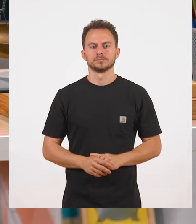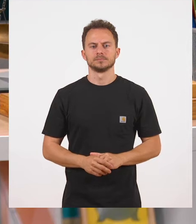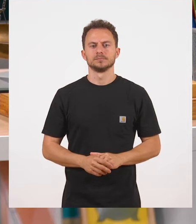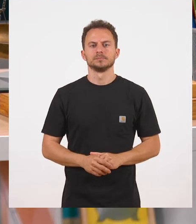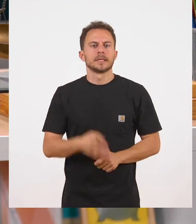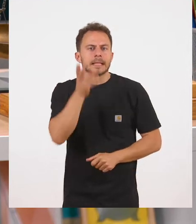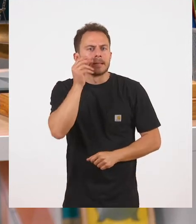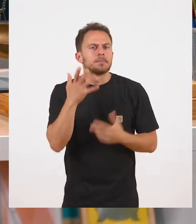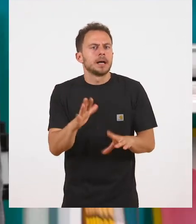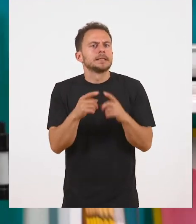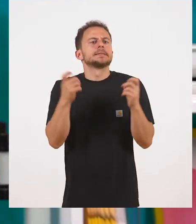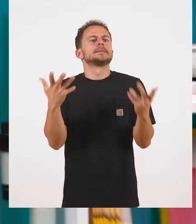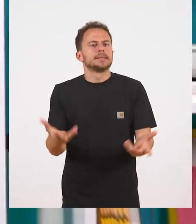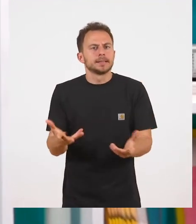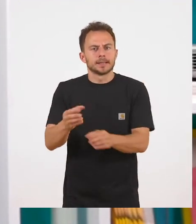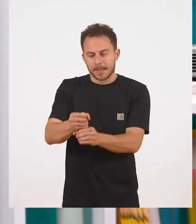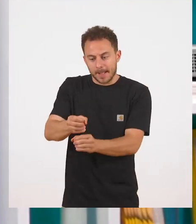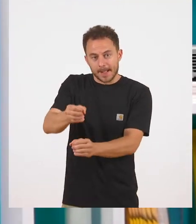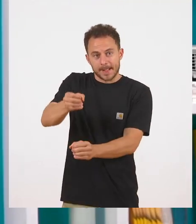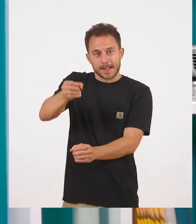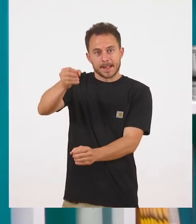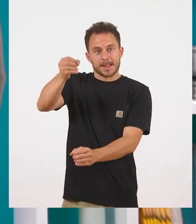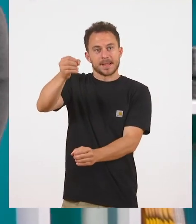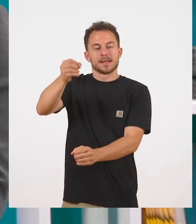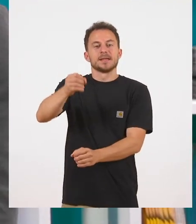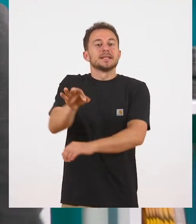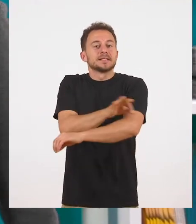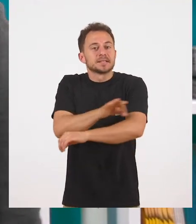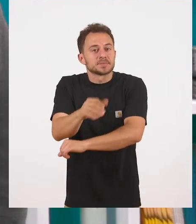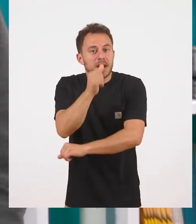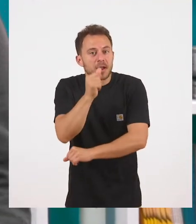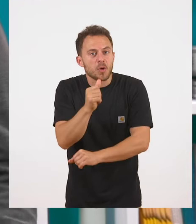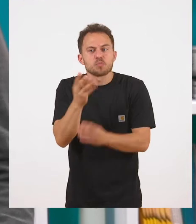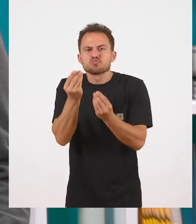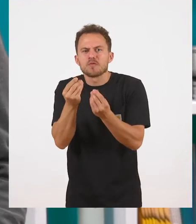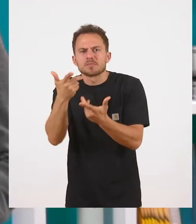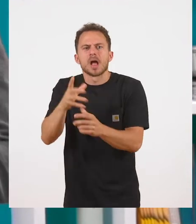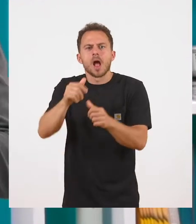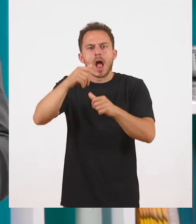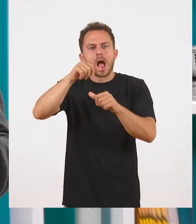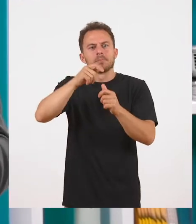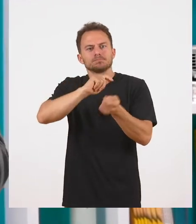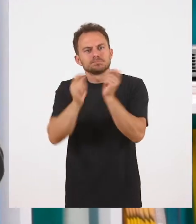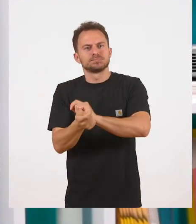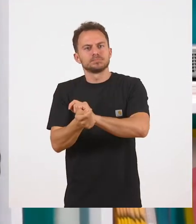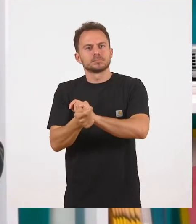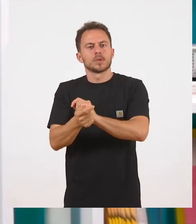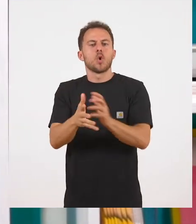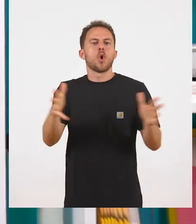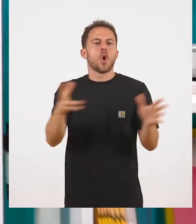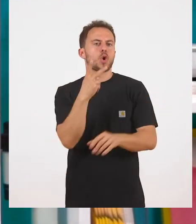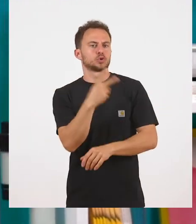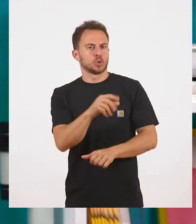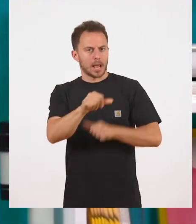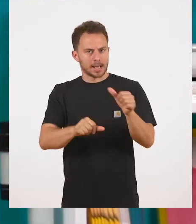Τι παρατηρούμε? Ότι και η μορφή και το σχήμα του νερού έχει αλλάξει. Δεν έχει αλλάξει ο όγκος. Όση